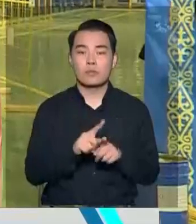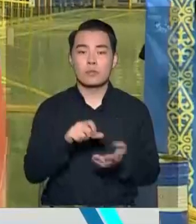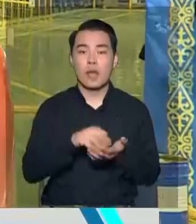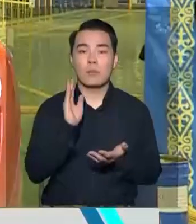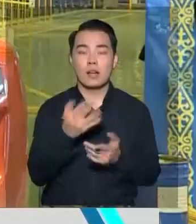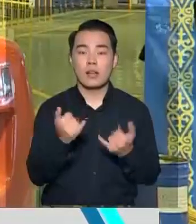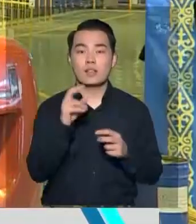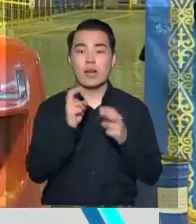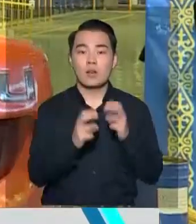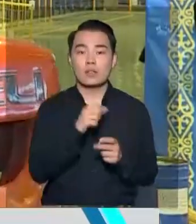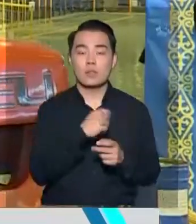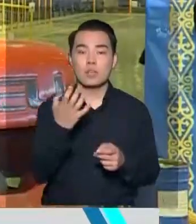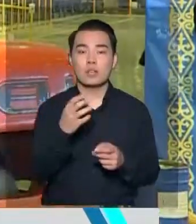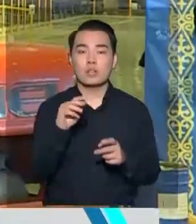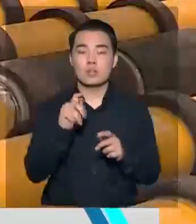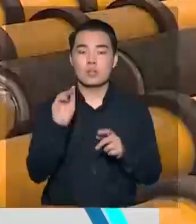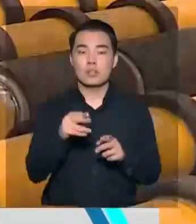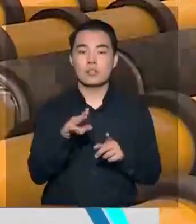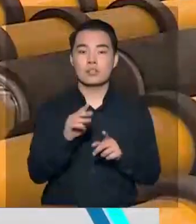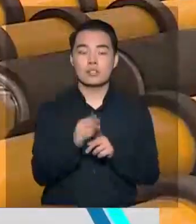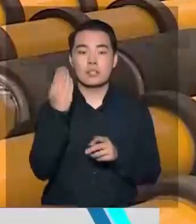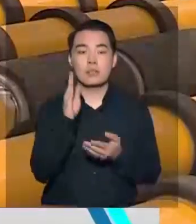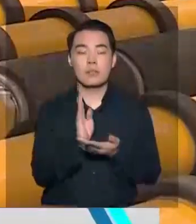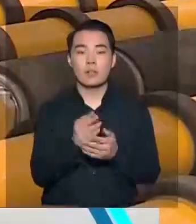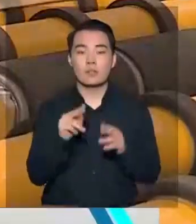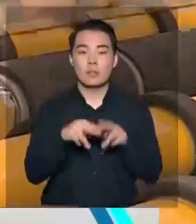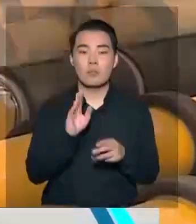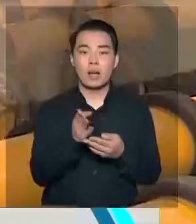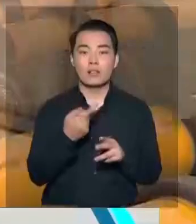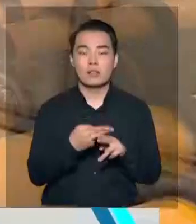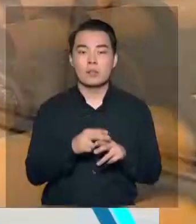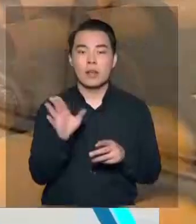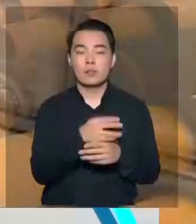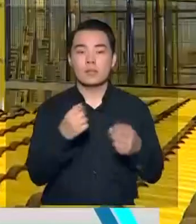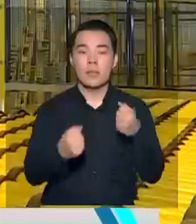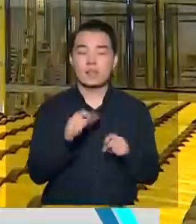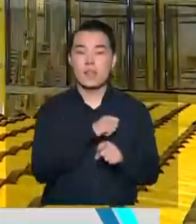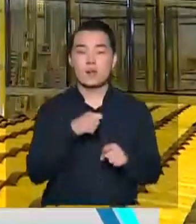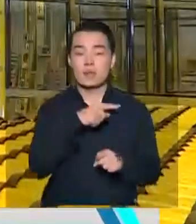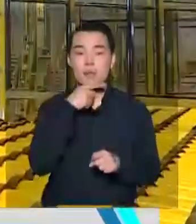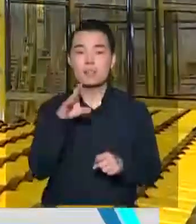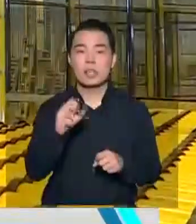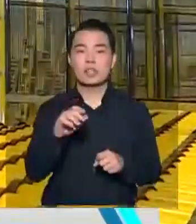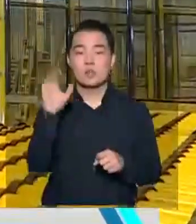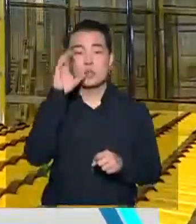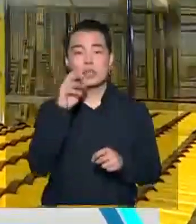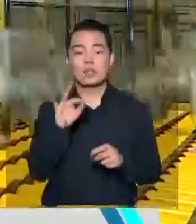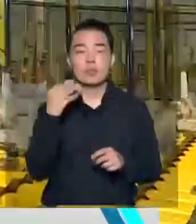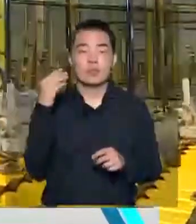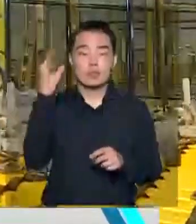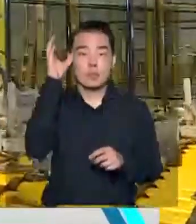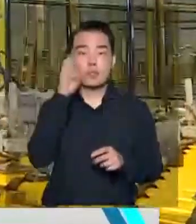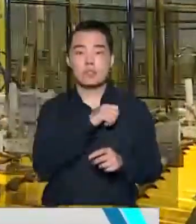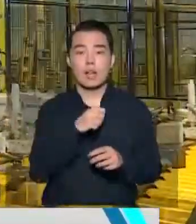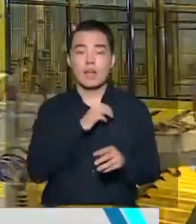зауытта күніне 500 тонна шыны шығарылуда. Тауардың көбі ішкі нарық сұранысын өтеп отыр. Сондай-ақ Ресей, Тәжікстан, Өзбекстан мен Түркменстан